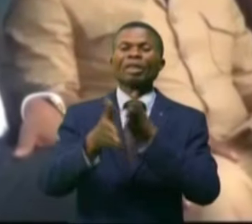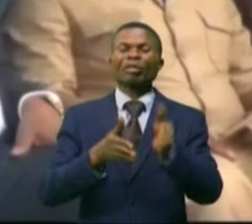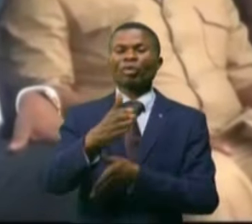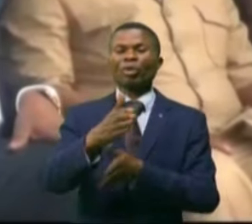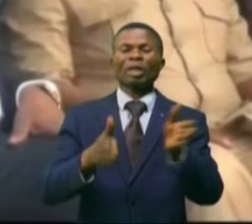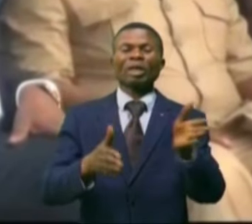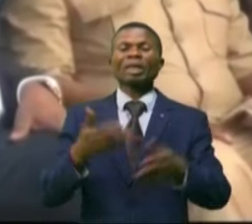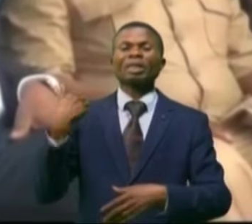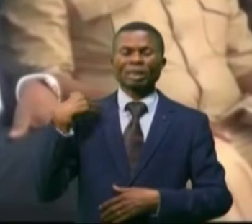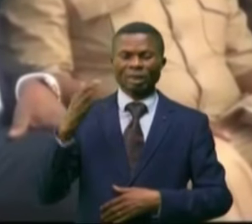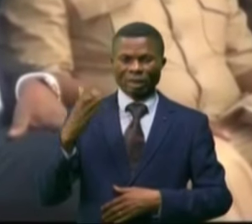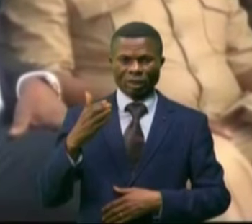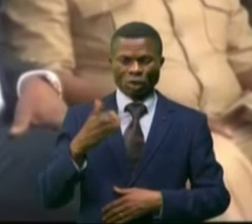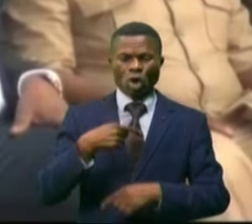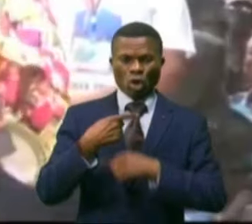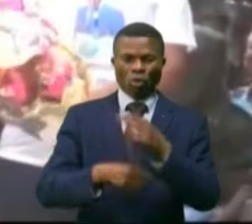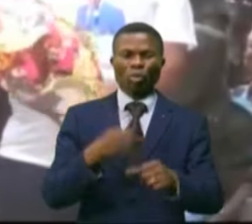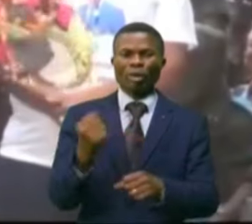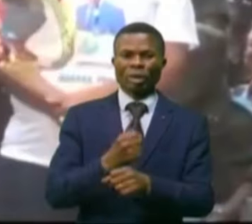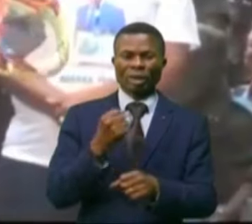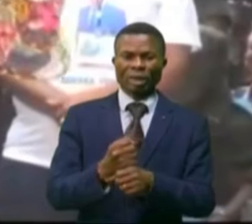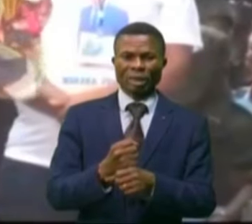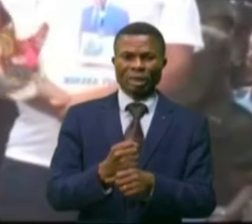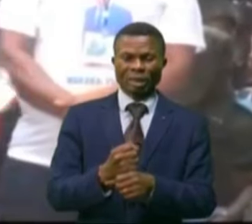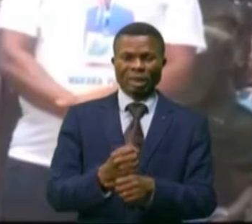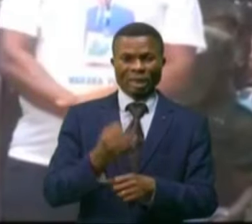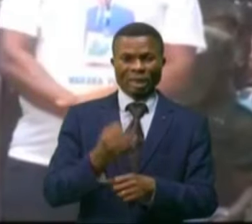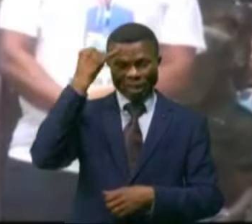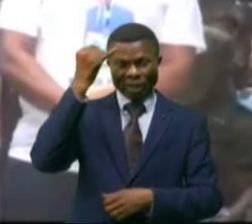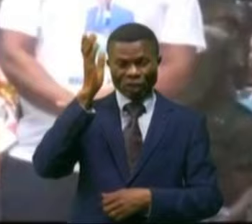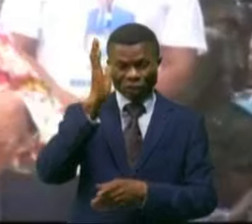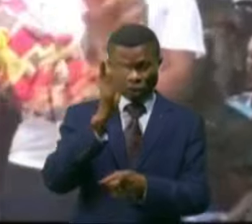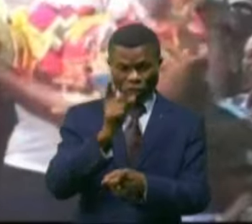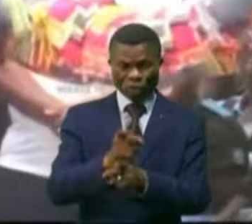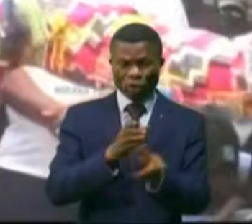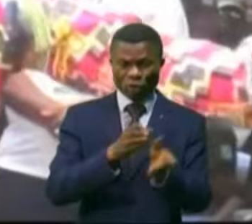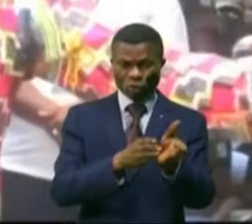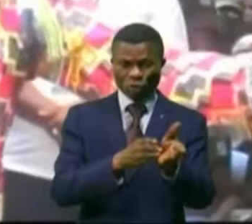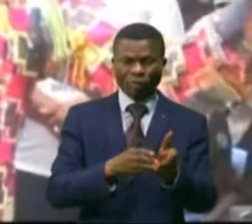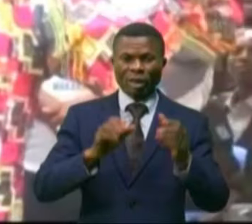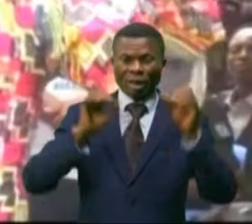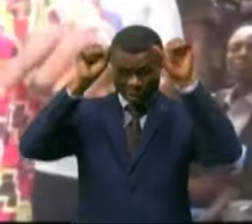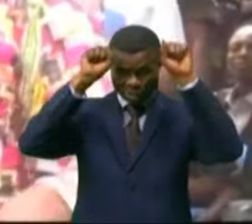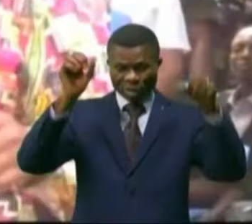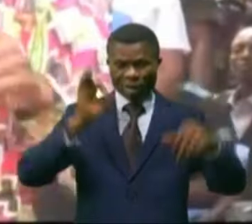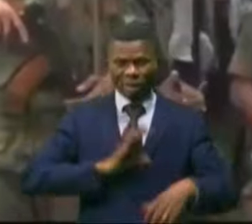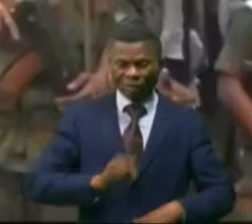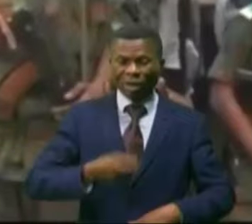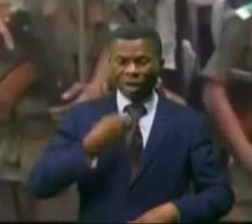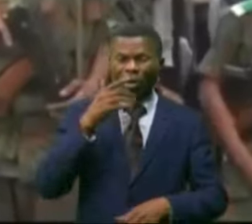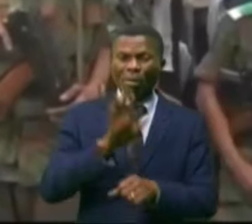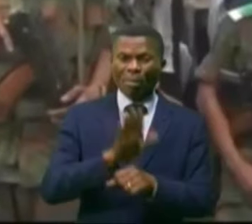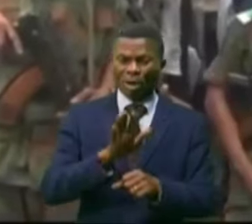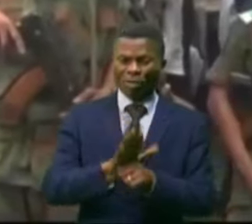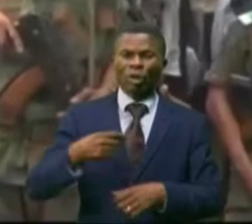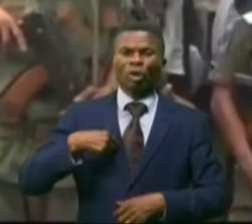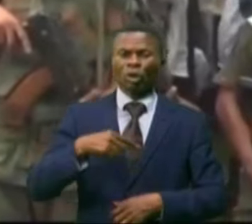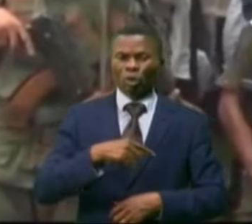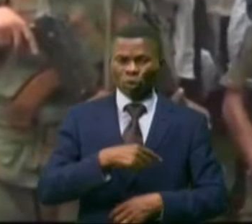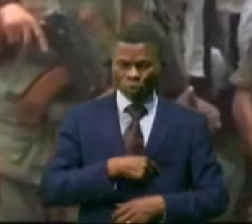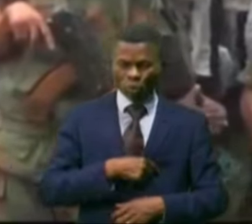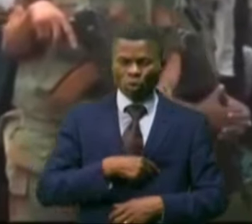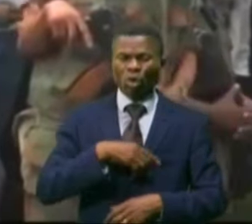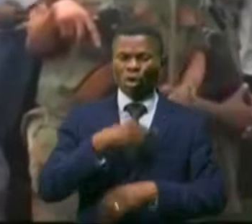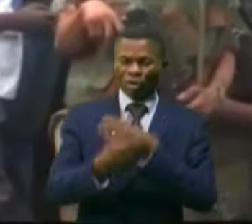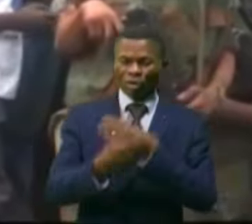de mettre en exécution l'une des directives du président de la République qui a insisté à ce que nous puissions assurer